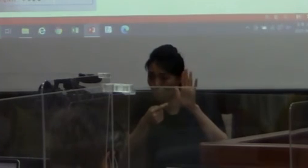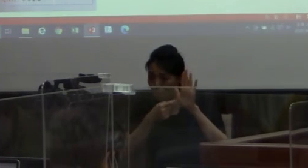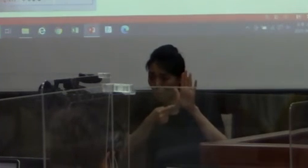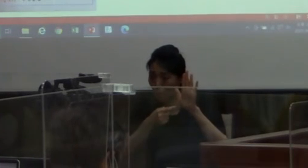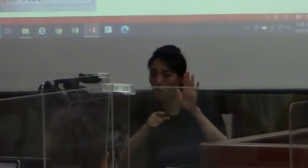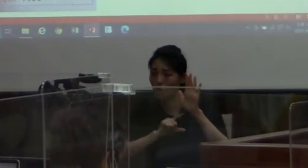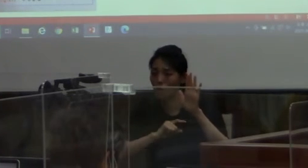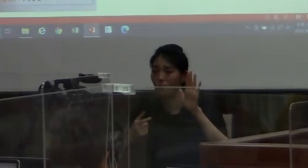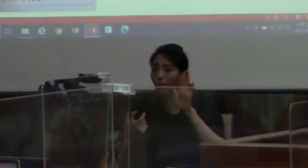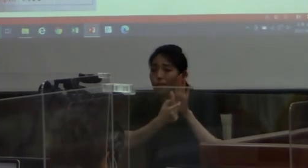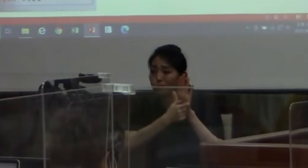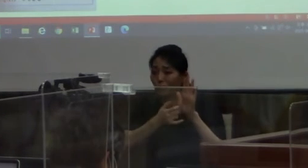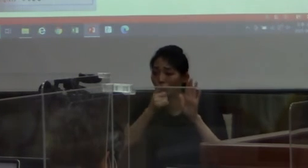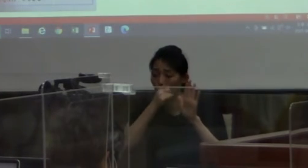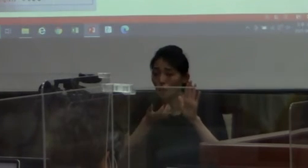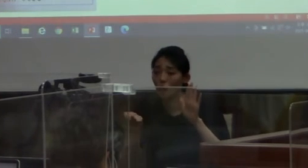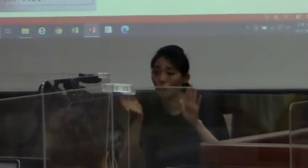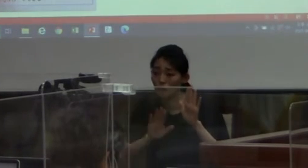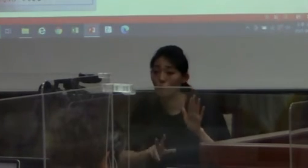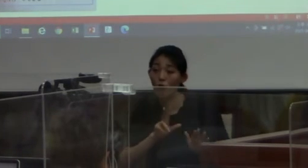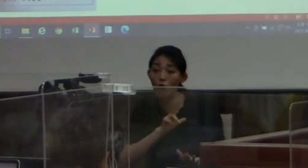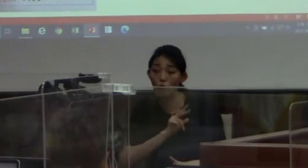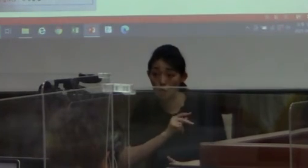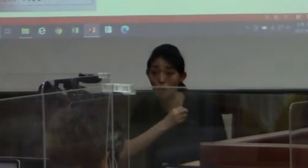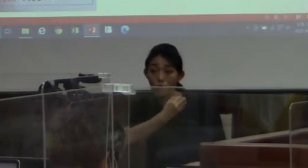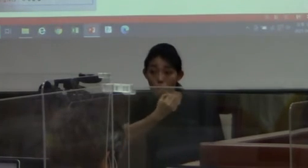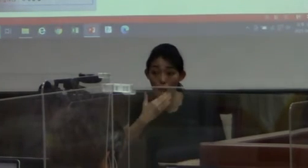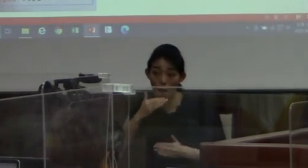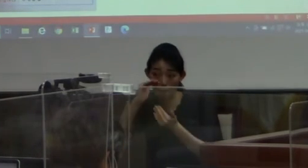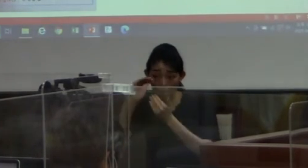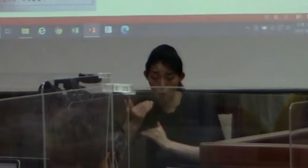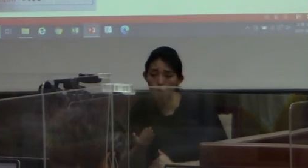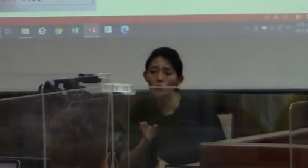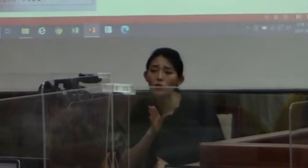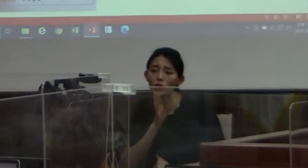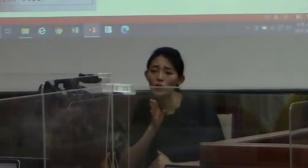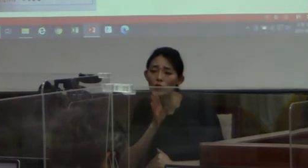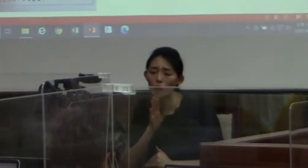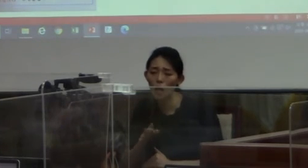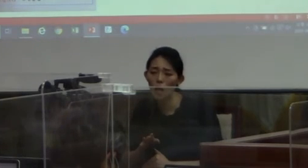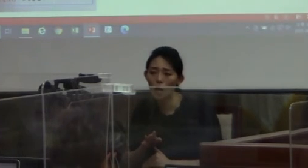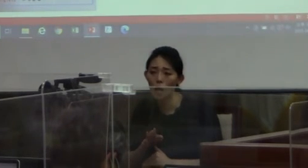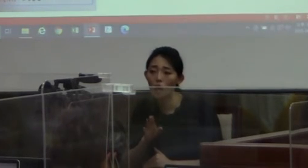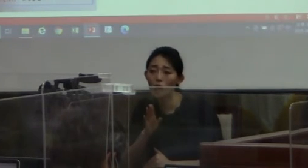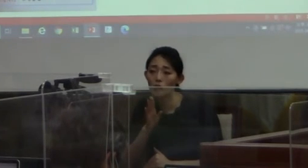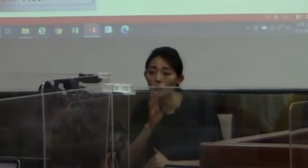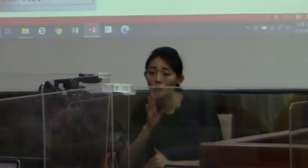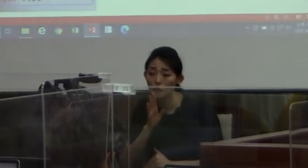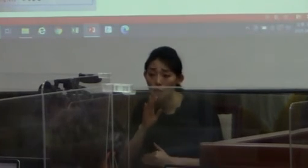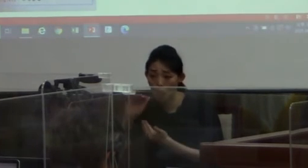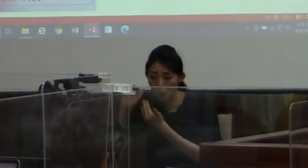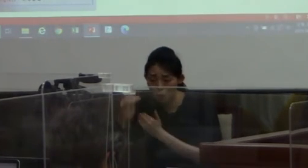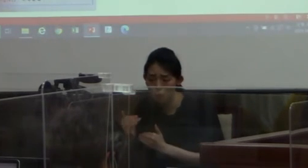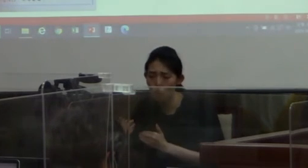있습니다. 근데 의원님께서 지적하신 내용은 실제 내용은 재공고가 아닌데